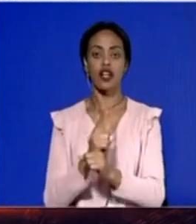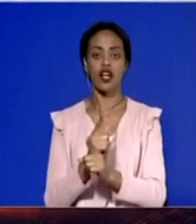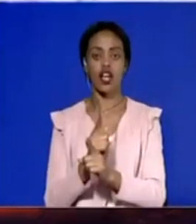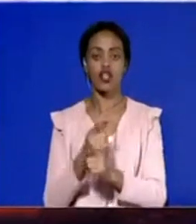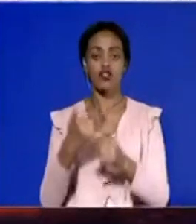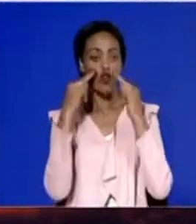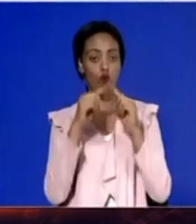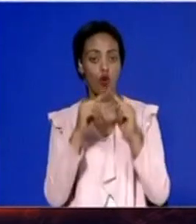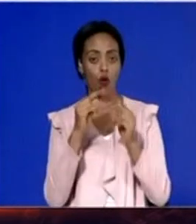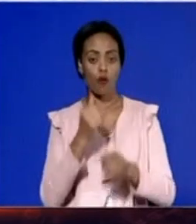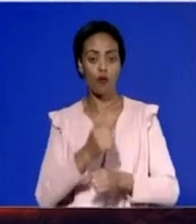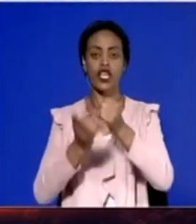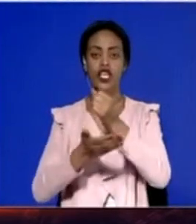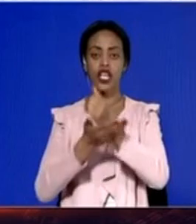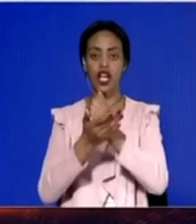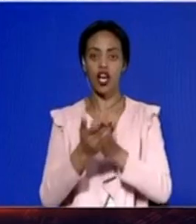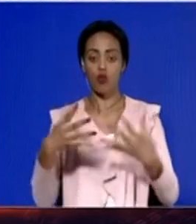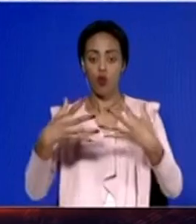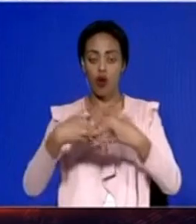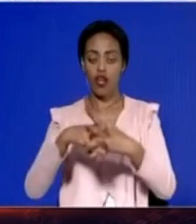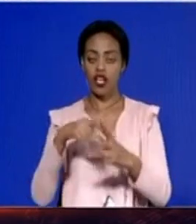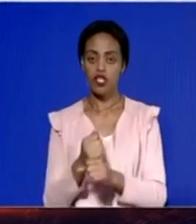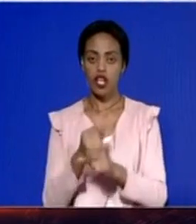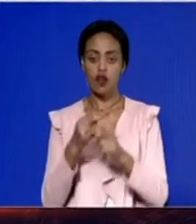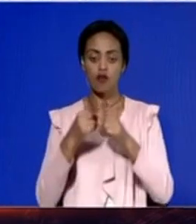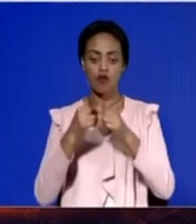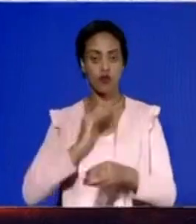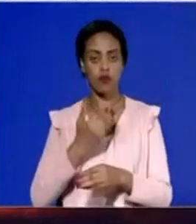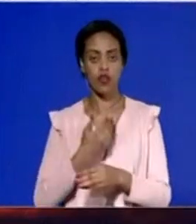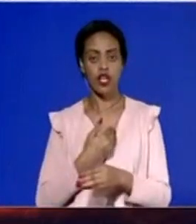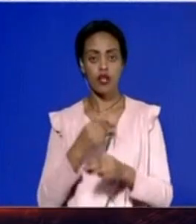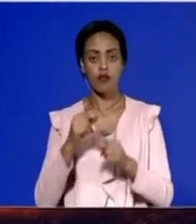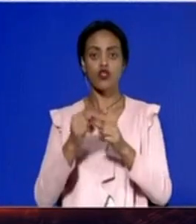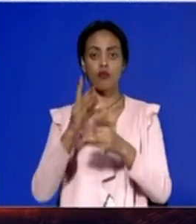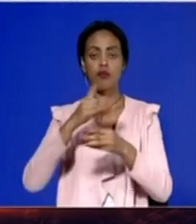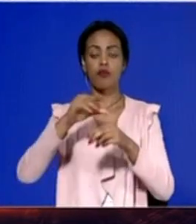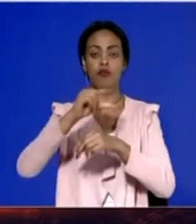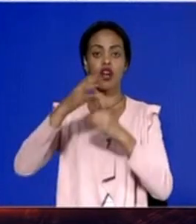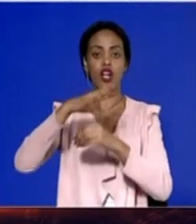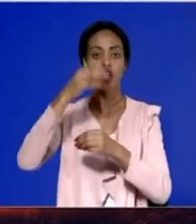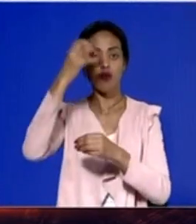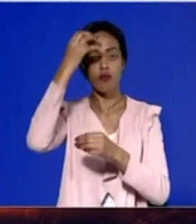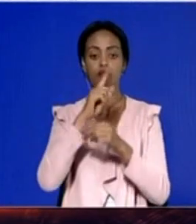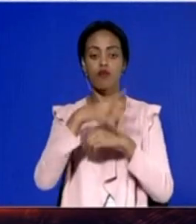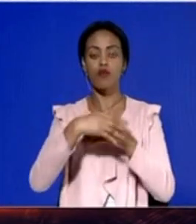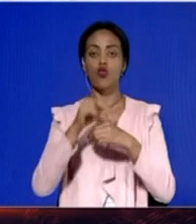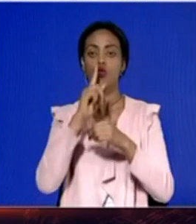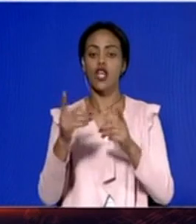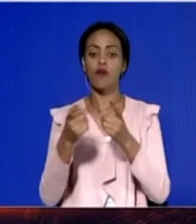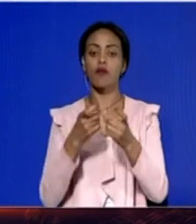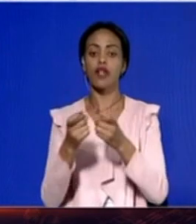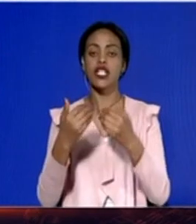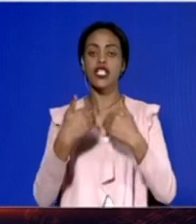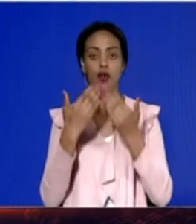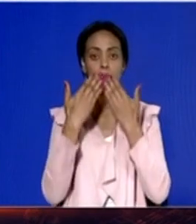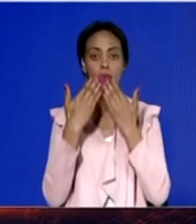ዘረኣኹሞ ምድጋፍን ተዋሂድካ ምስራሕን ብሽመይን ብሽም ብሔራዊ ክልላዊ መንግስቲ ትግራይን ቢሮ ፀጥታ ምሕራርን ዘለኒ